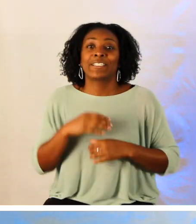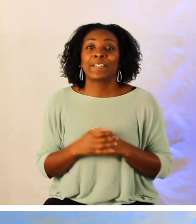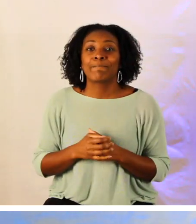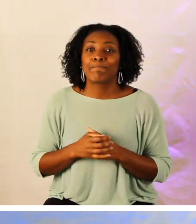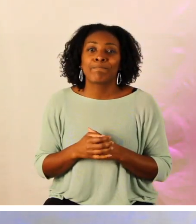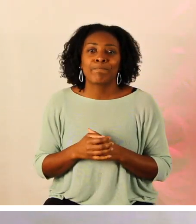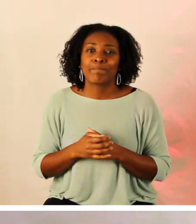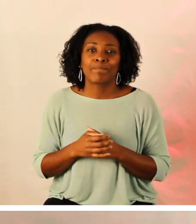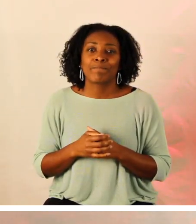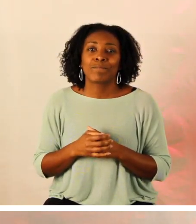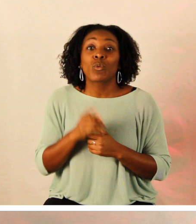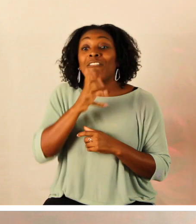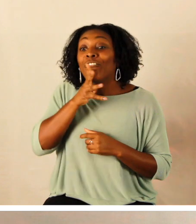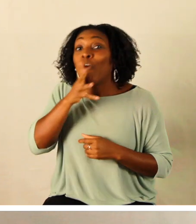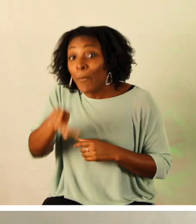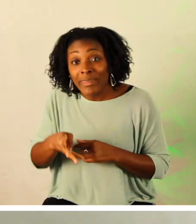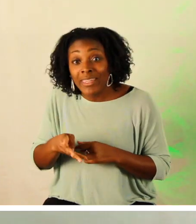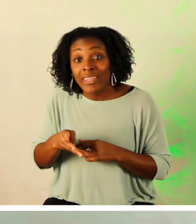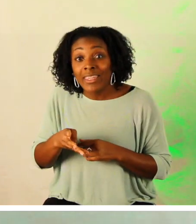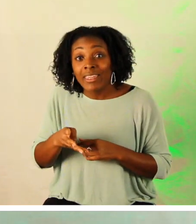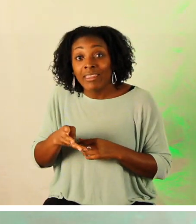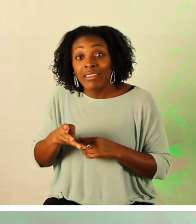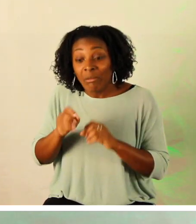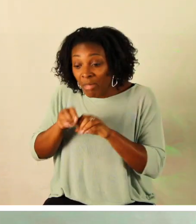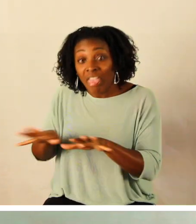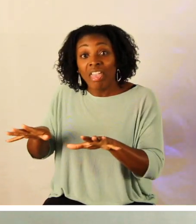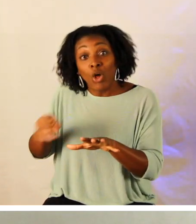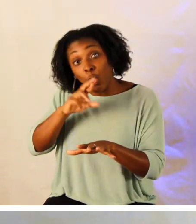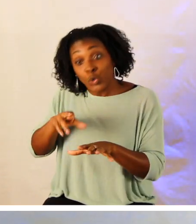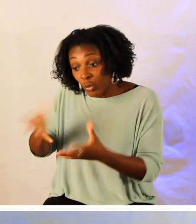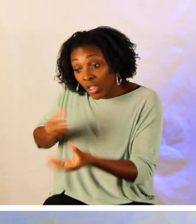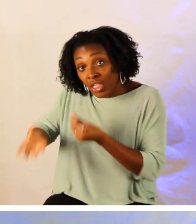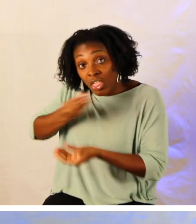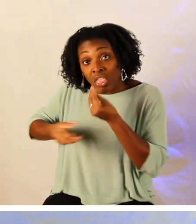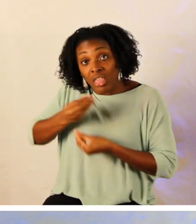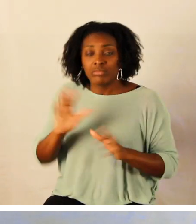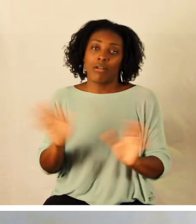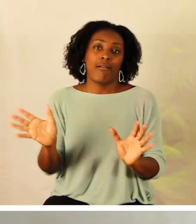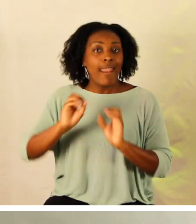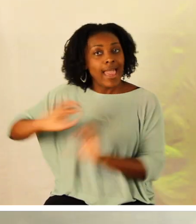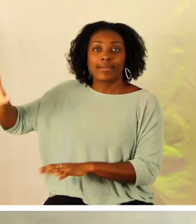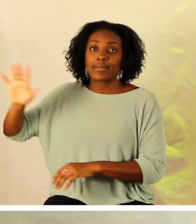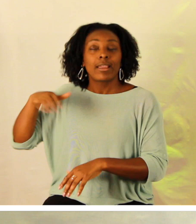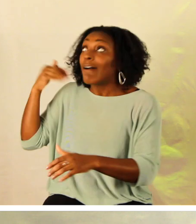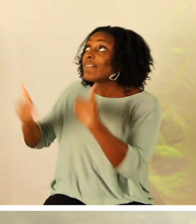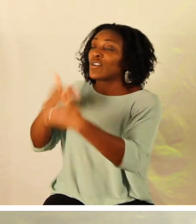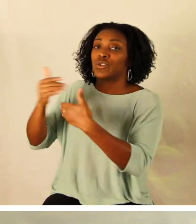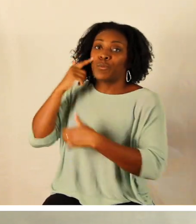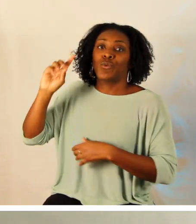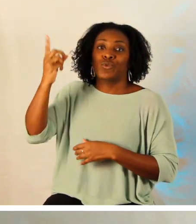Ne retourne pas à ce que tu as vomi. Laisse-le de côté et avance. Avance pour ton